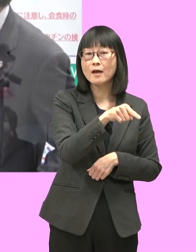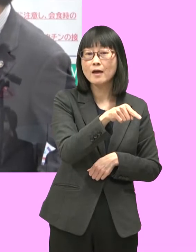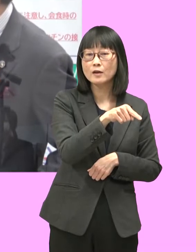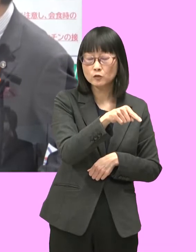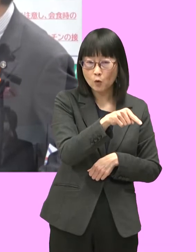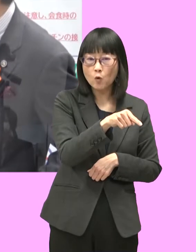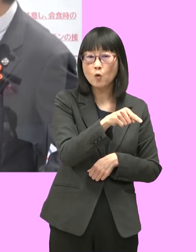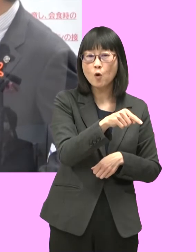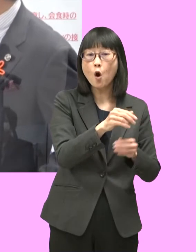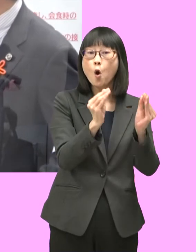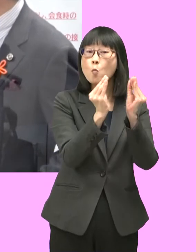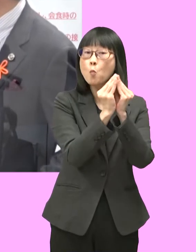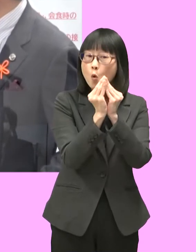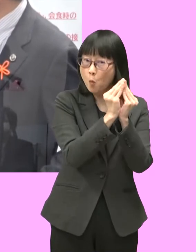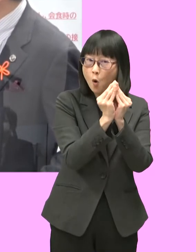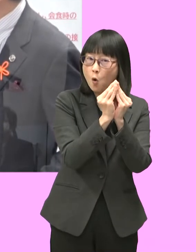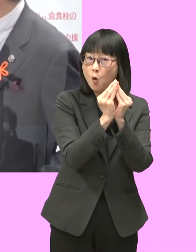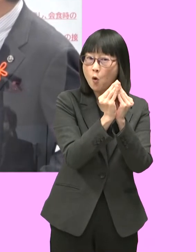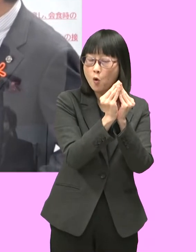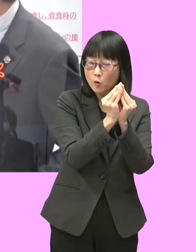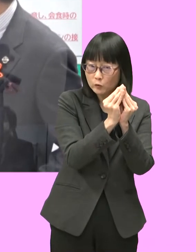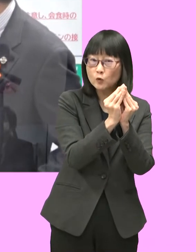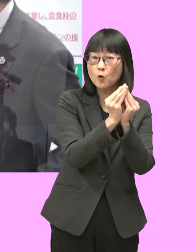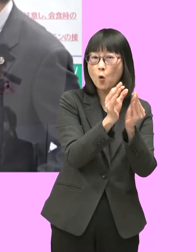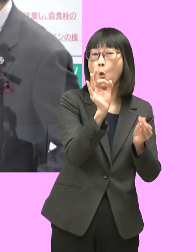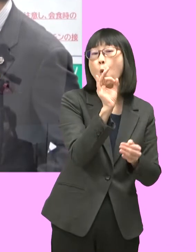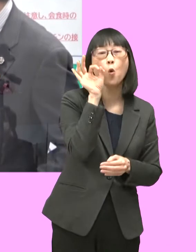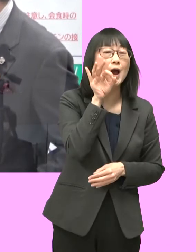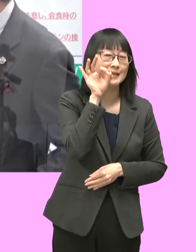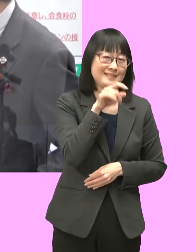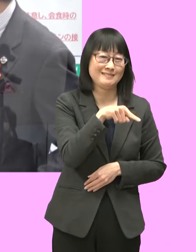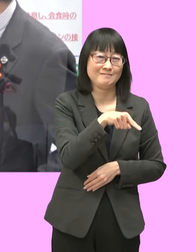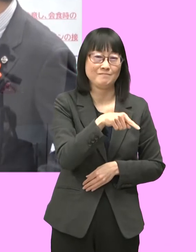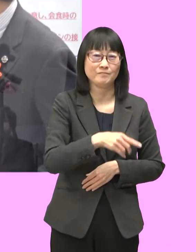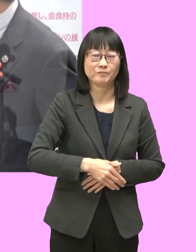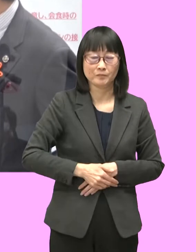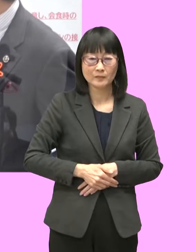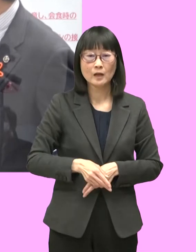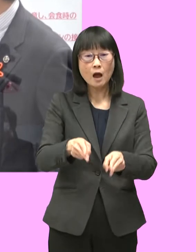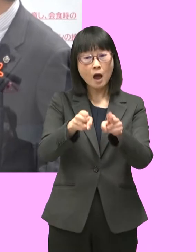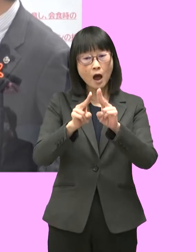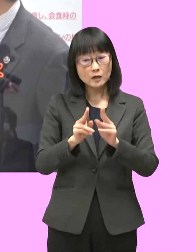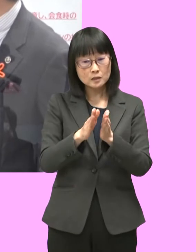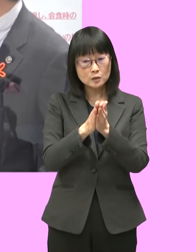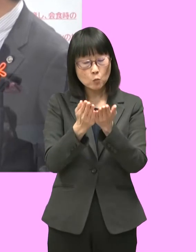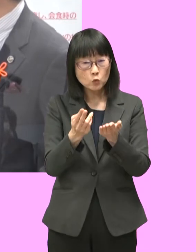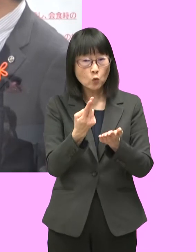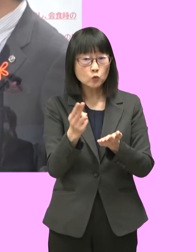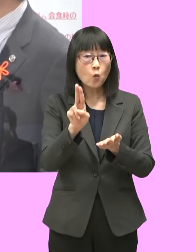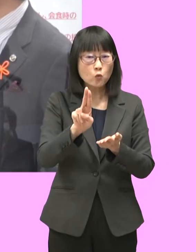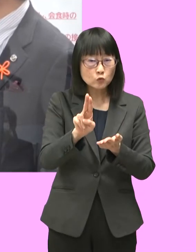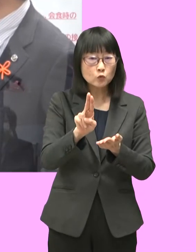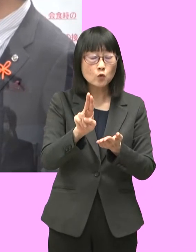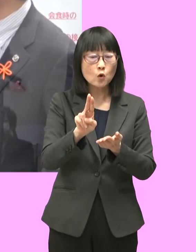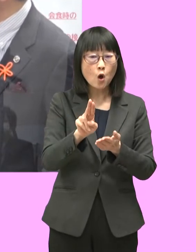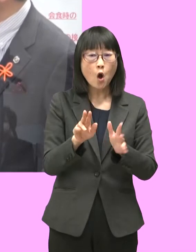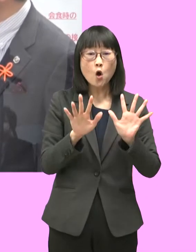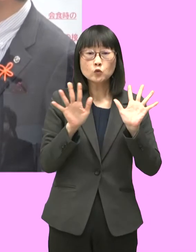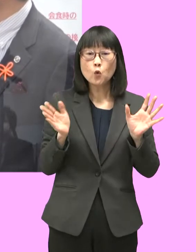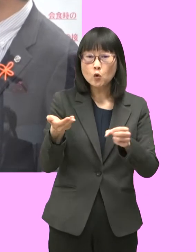ピーチハニー、それから、橋本堂豊島屋さんのリンゴ